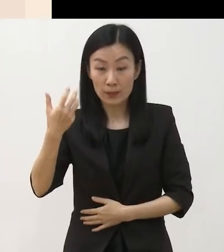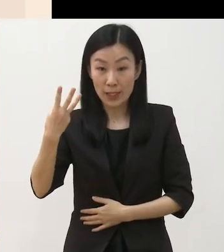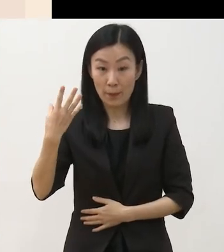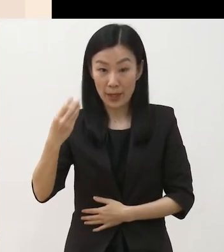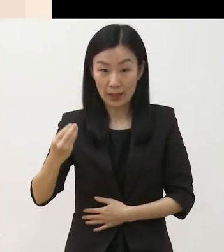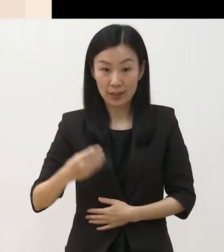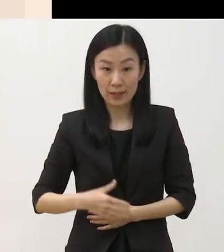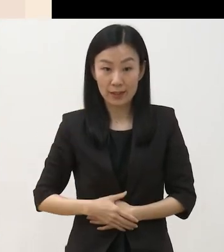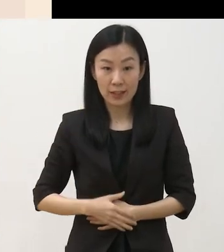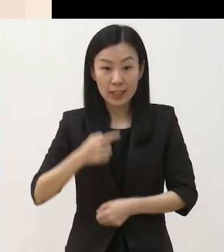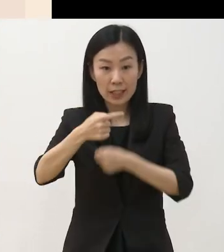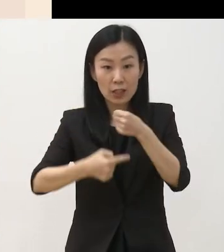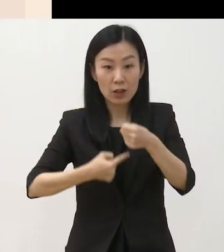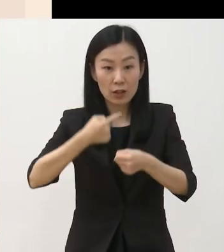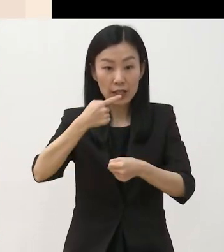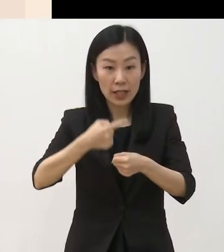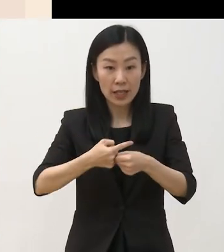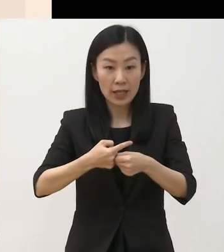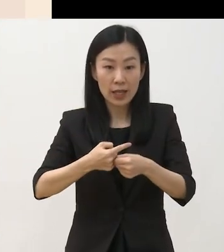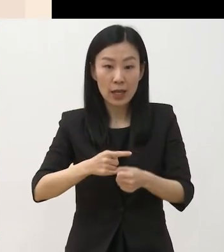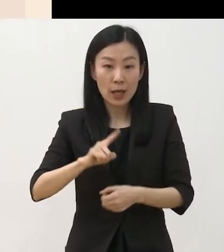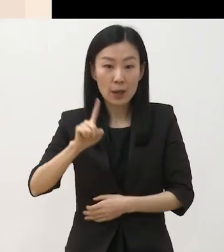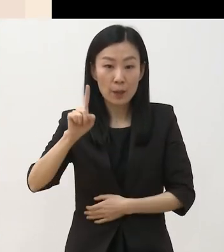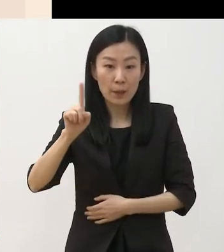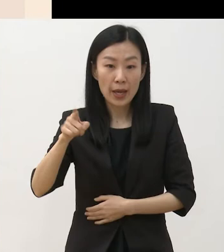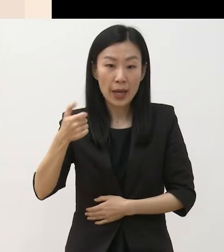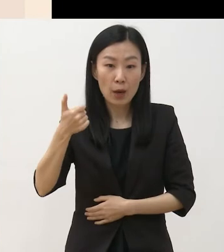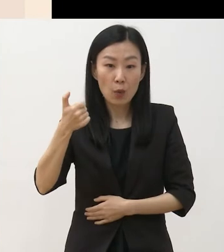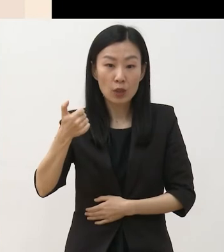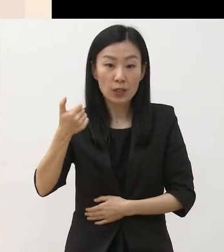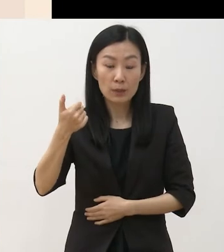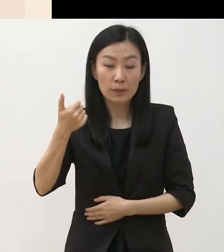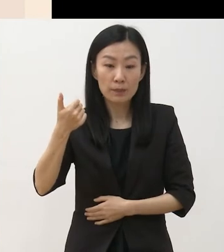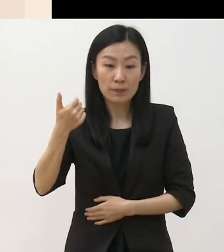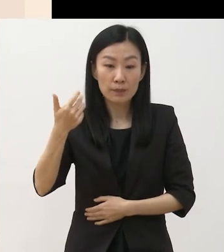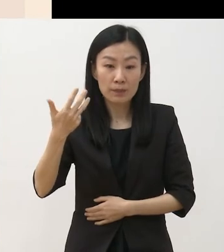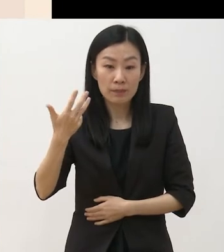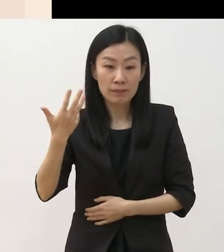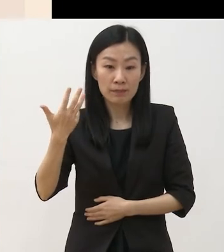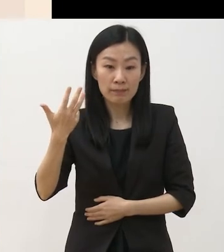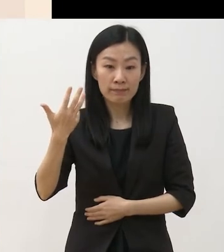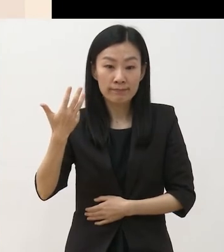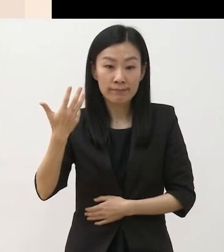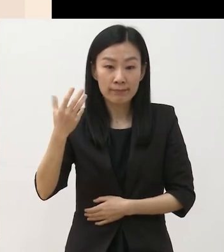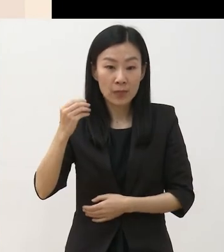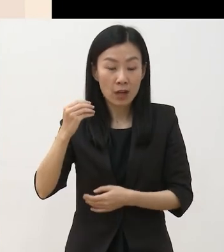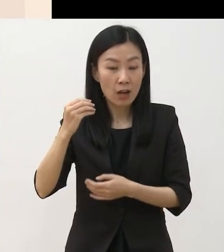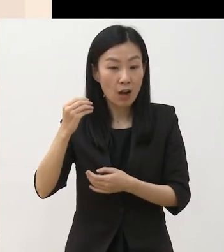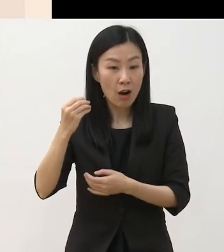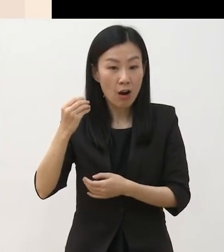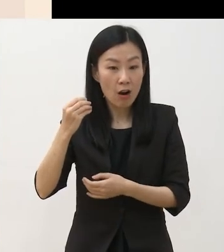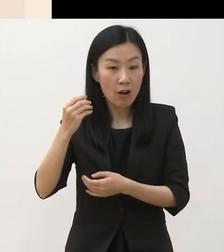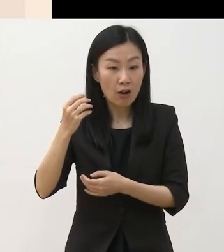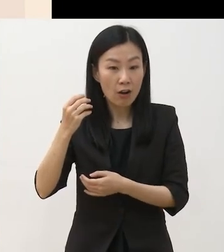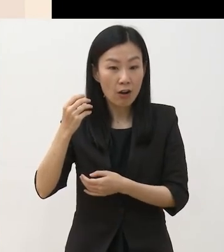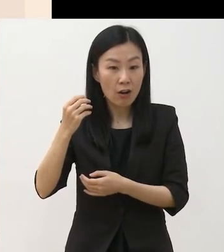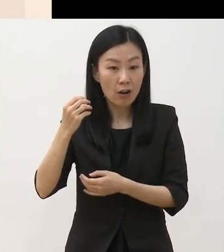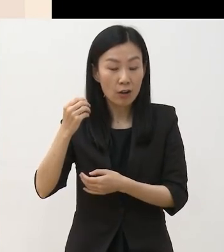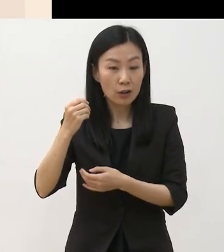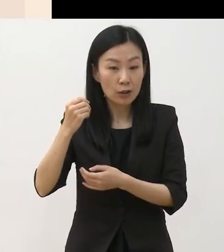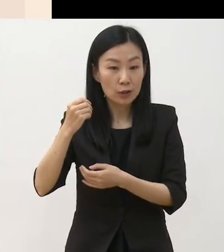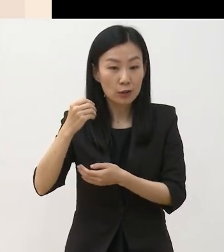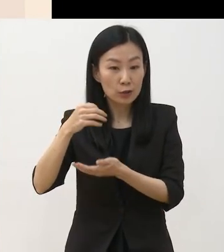연간 총 98억 원 정도 규모로 전년도에는 약 280여 명 정도의 규모를 저희가 연수단을 선발을 해서